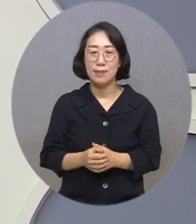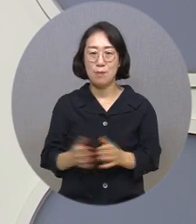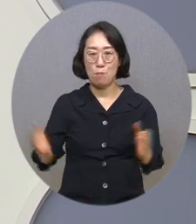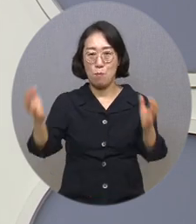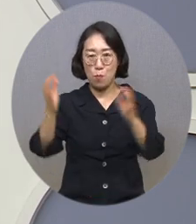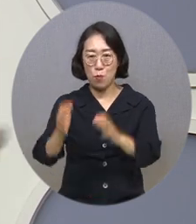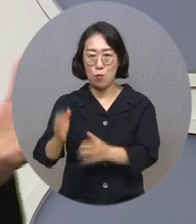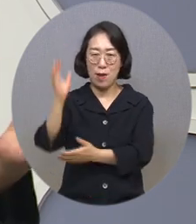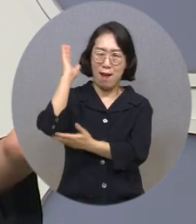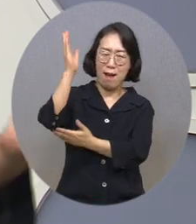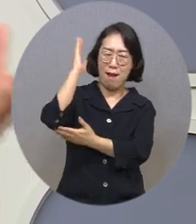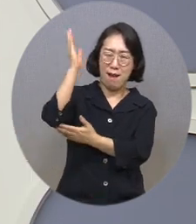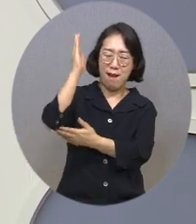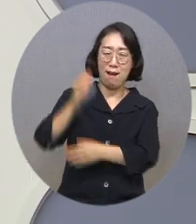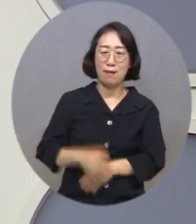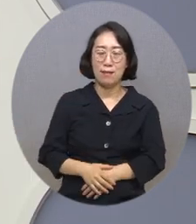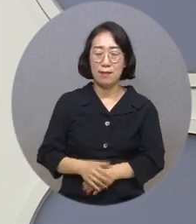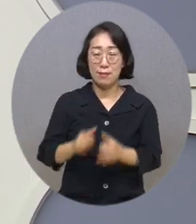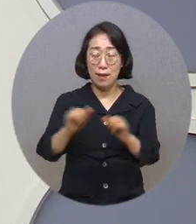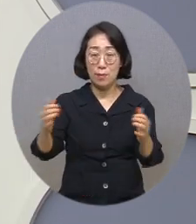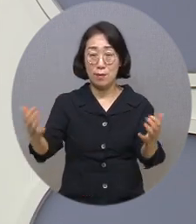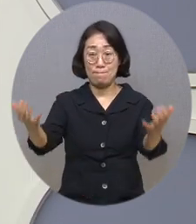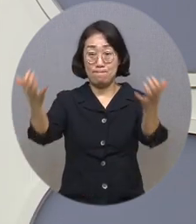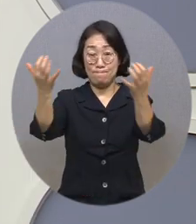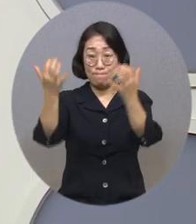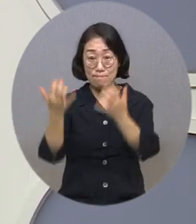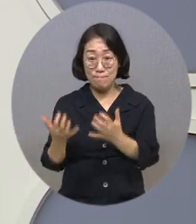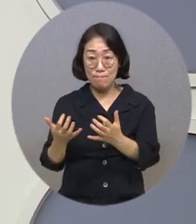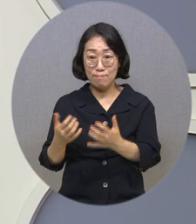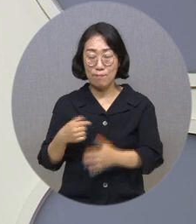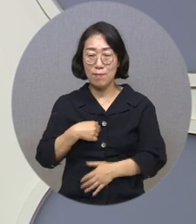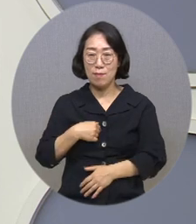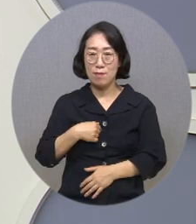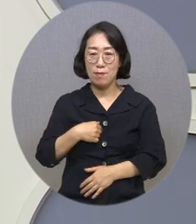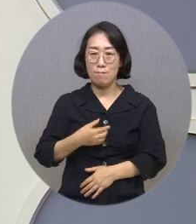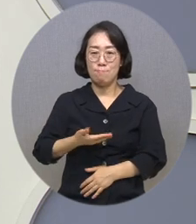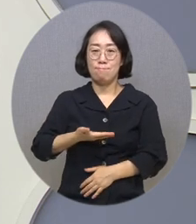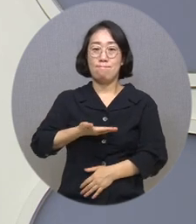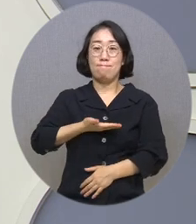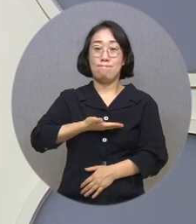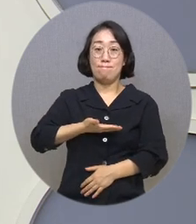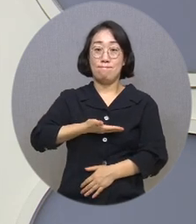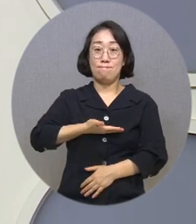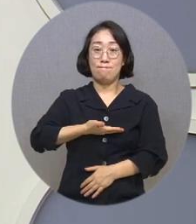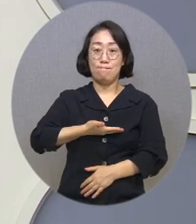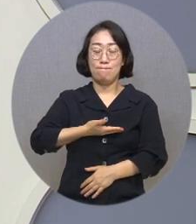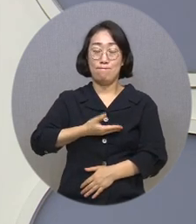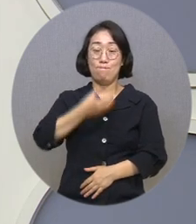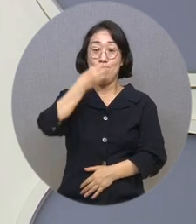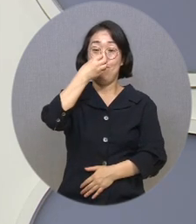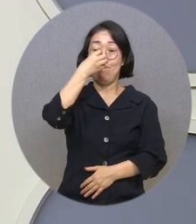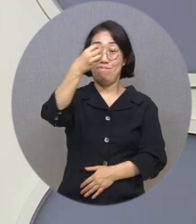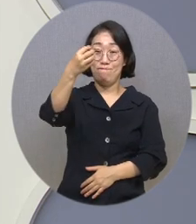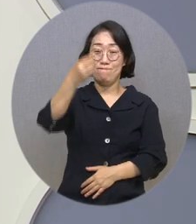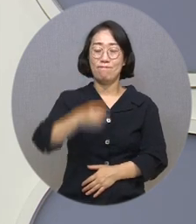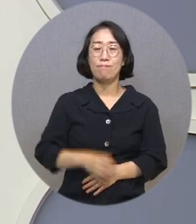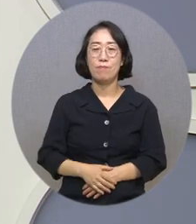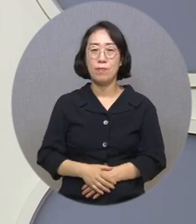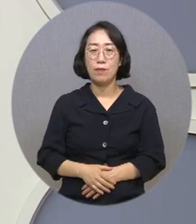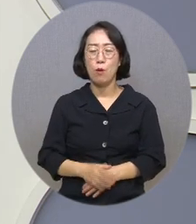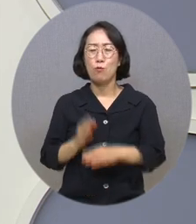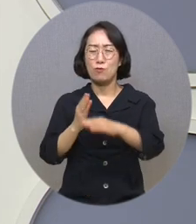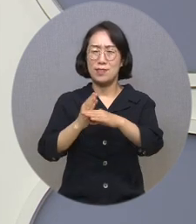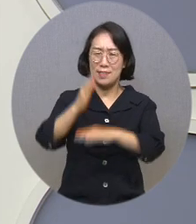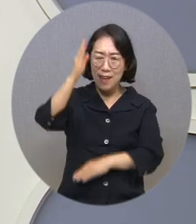했습니다. 사람들이 어마어마하게 몰리고 그래서 제가 조금 더 교만기가 이제 들어갔는데 그때 이제 너무